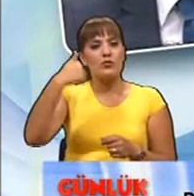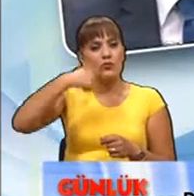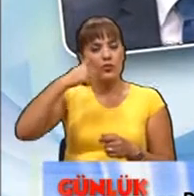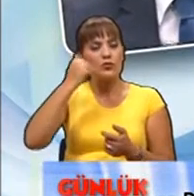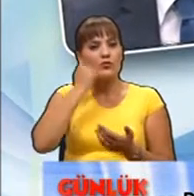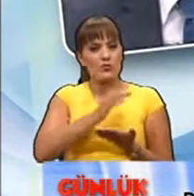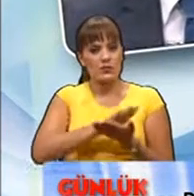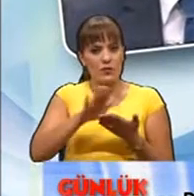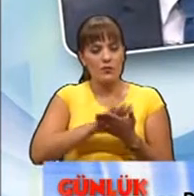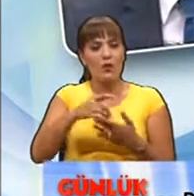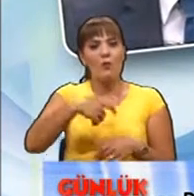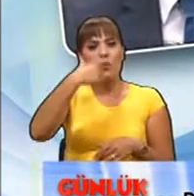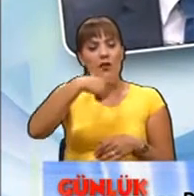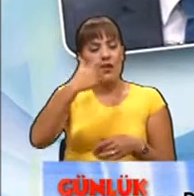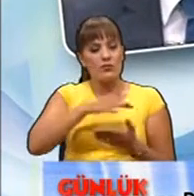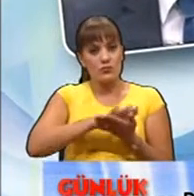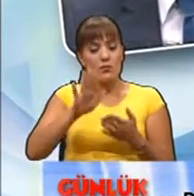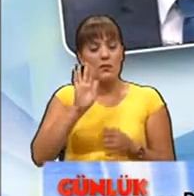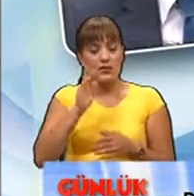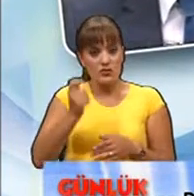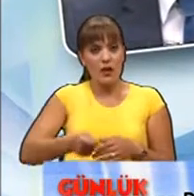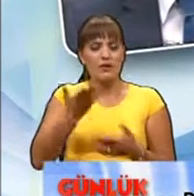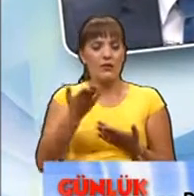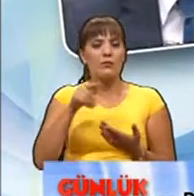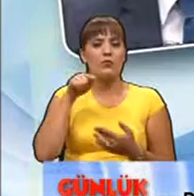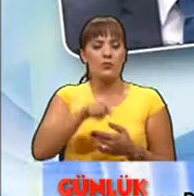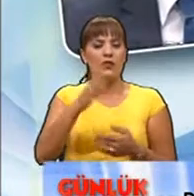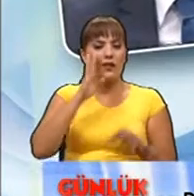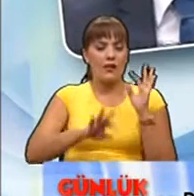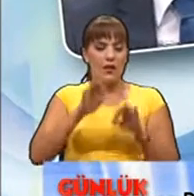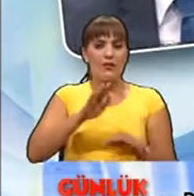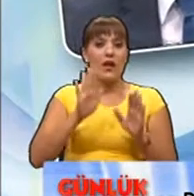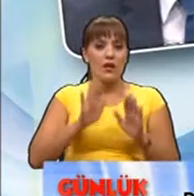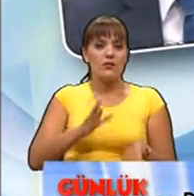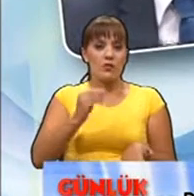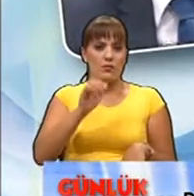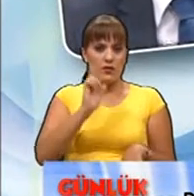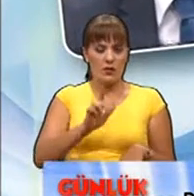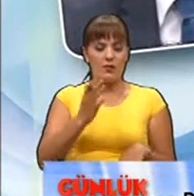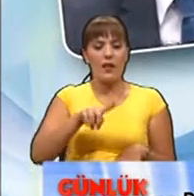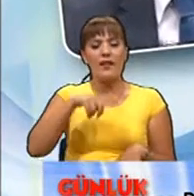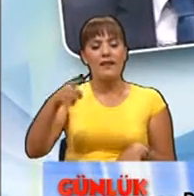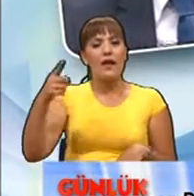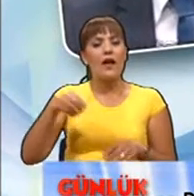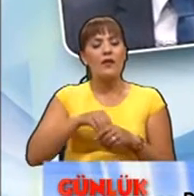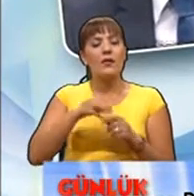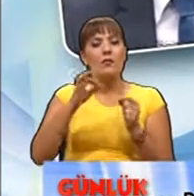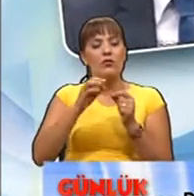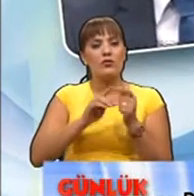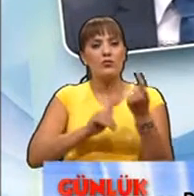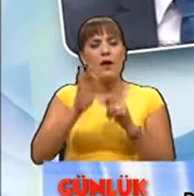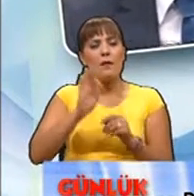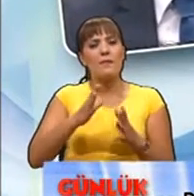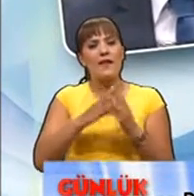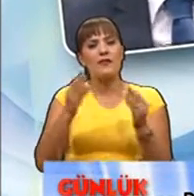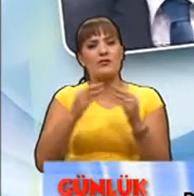dolguların düzeltilmesi, protezlerin düzeltilmesi şart ki bu tedavinin kalıcı olması. Ki diğer botoks uygulamalarına göre hep